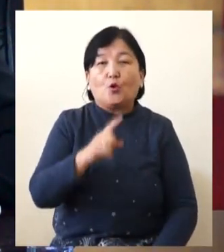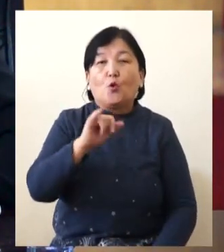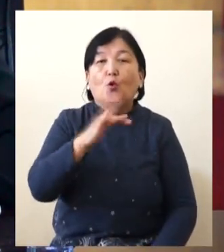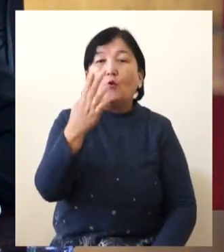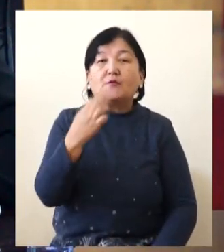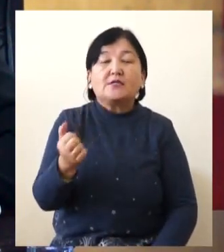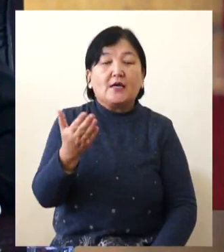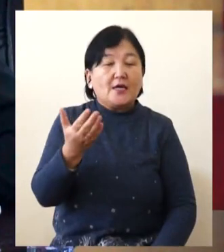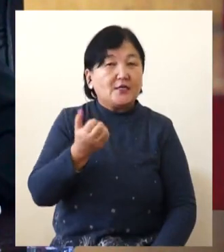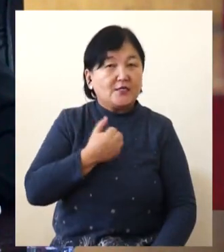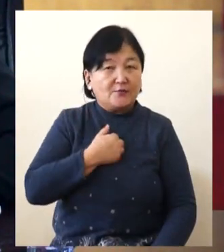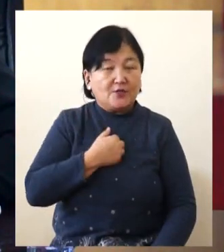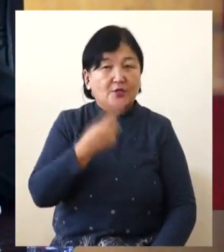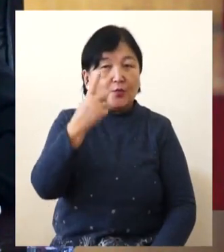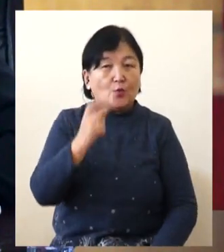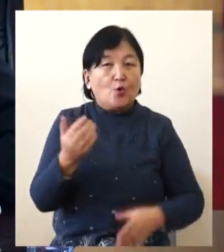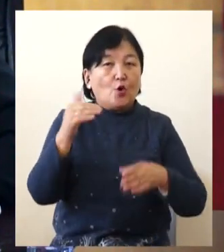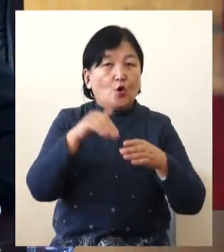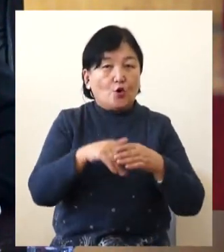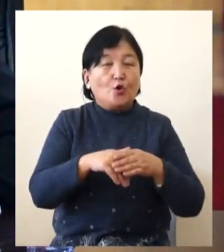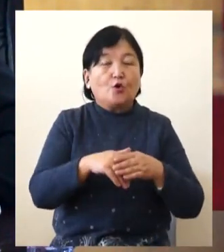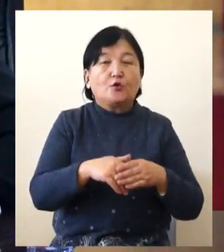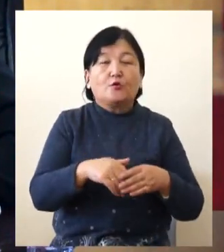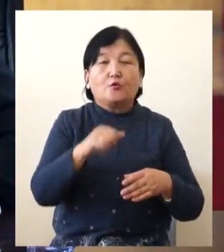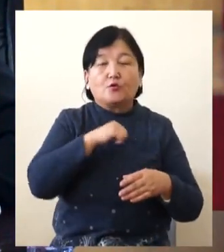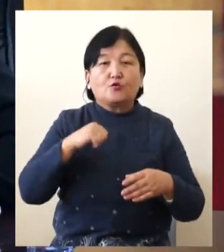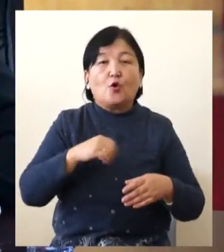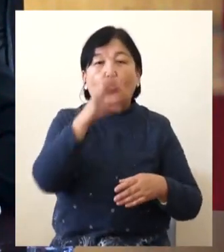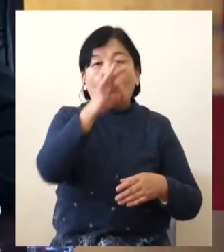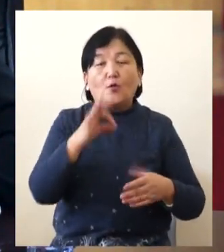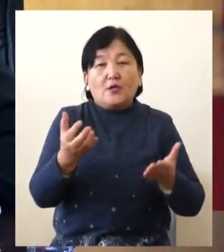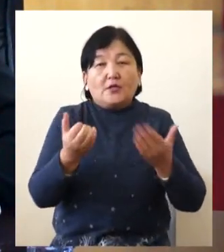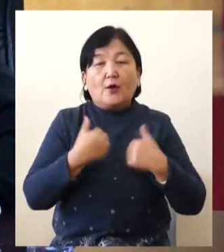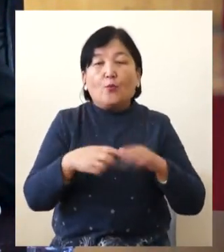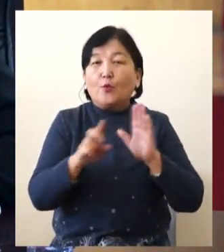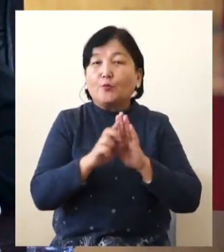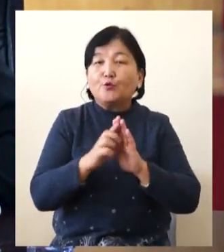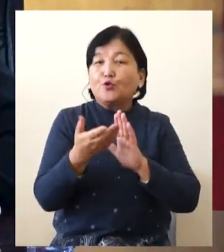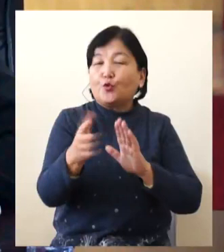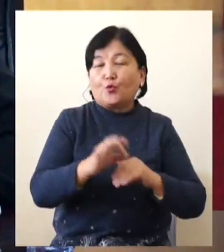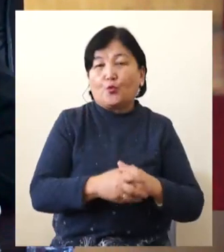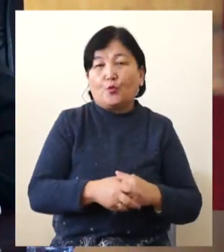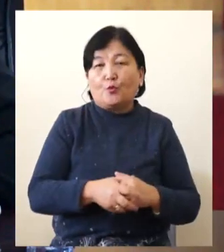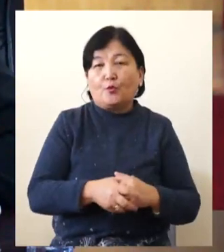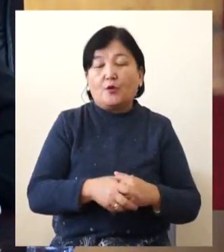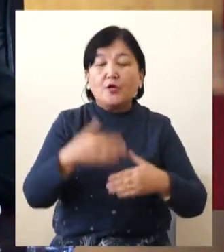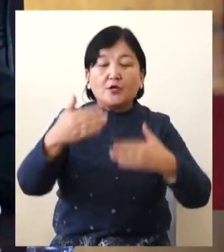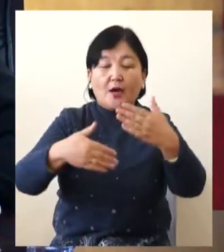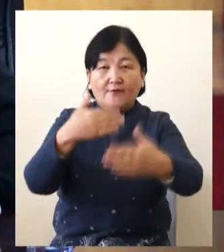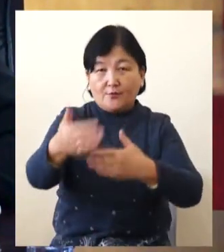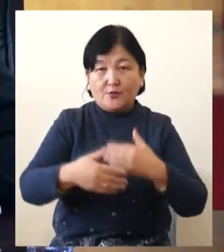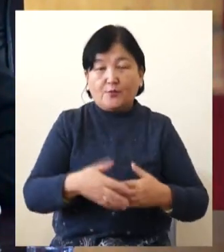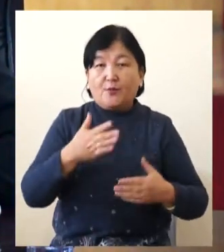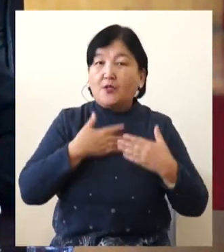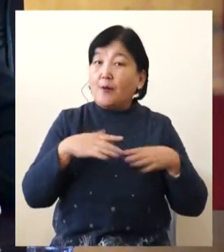эзэмшигчид аль нэг хүн нь ороод тэр хөрөнгөийг хулгайлах боломж өгөхгүй. Ер нь явж явж бид нарт